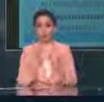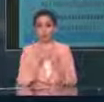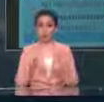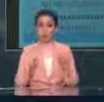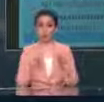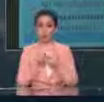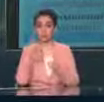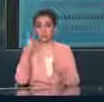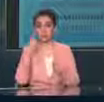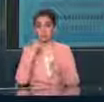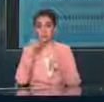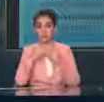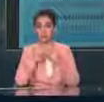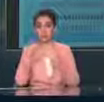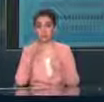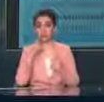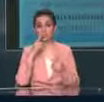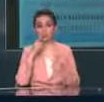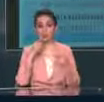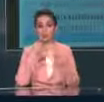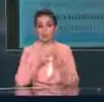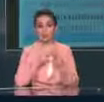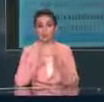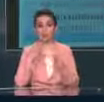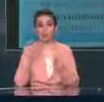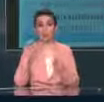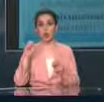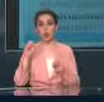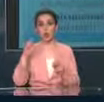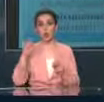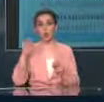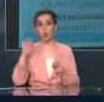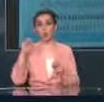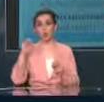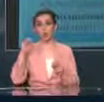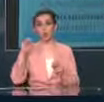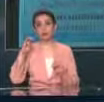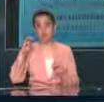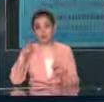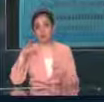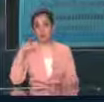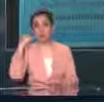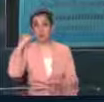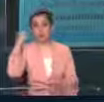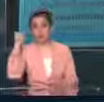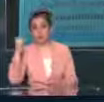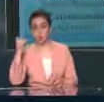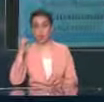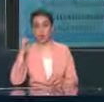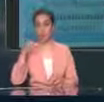и звучанию например абонент и абонемент абонент это человек которому мы звоним а